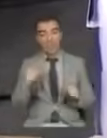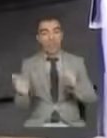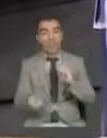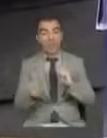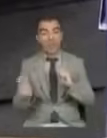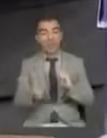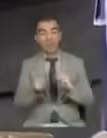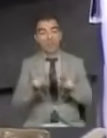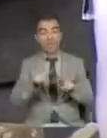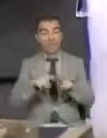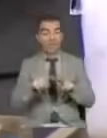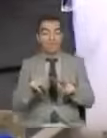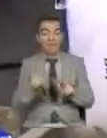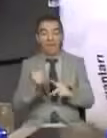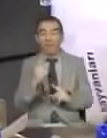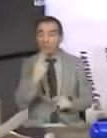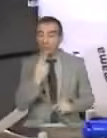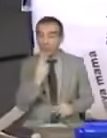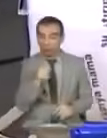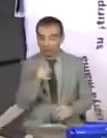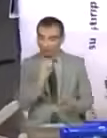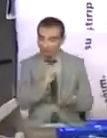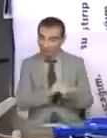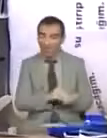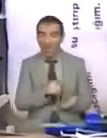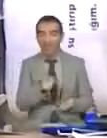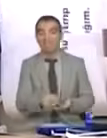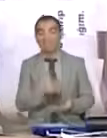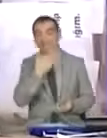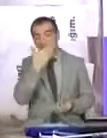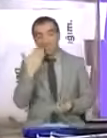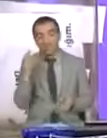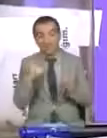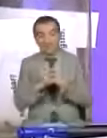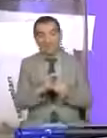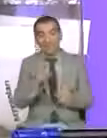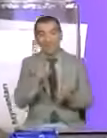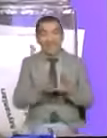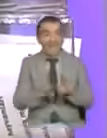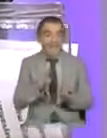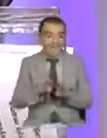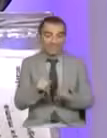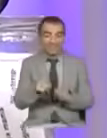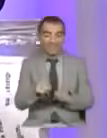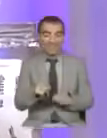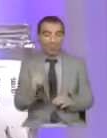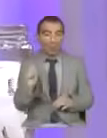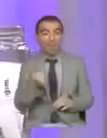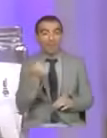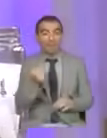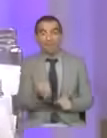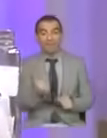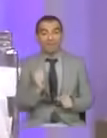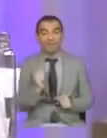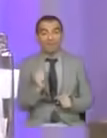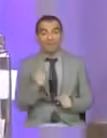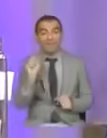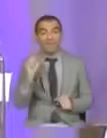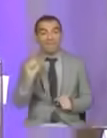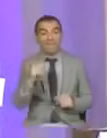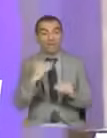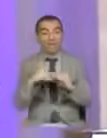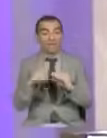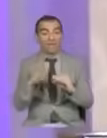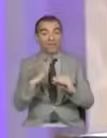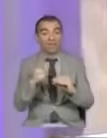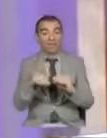burada bir mani bıraktık. Yine bizim Ramazan'la ilgili değerlerimiz. Bak burada özellikle vermiş olduğumuz bir mesaj var. Bugün küçük